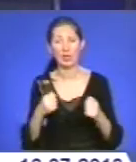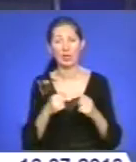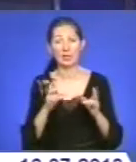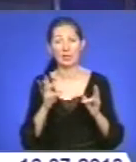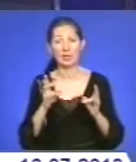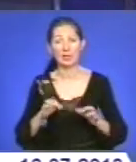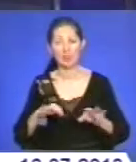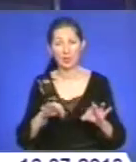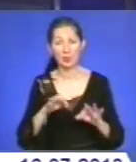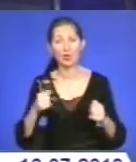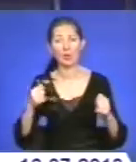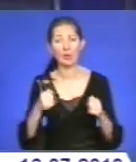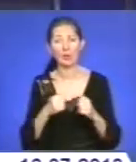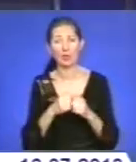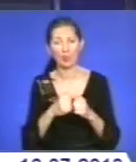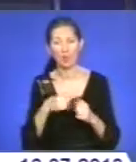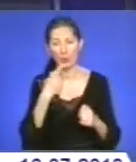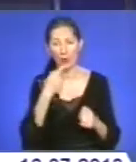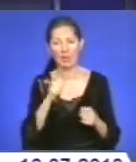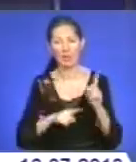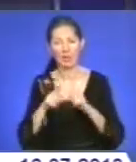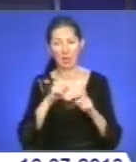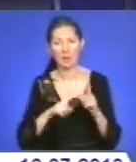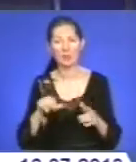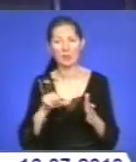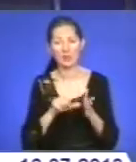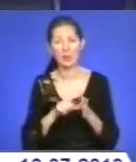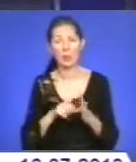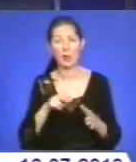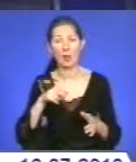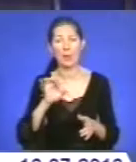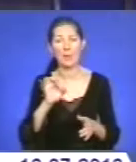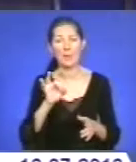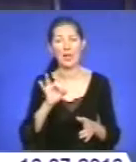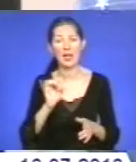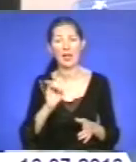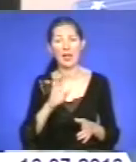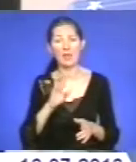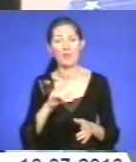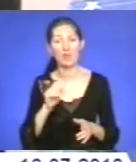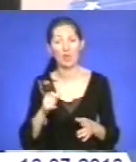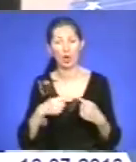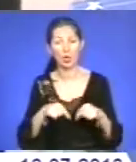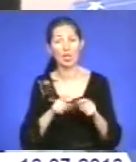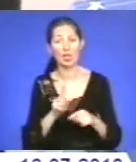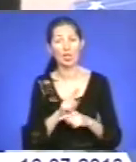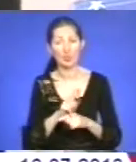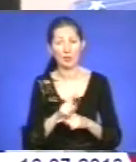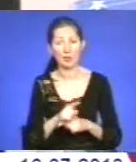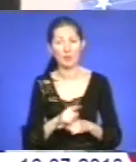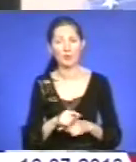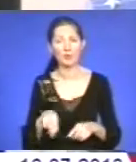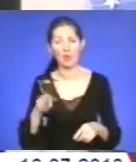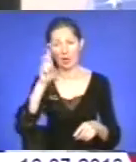обласної Державтоінспекції із представниками перевізних організацій Тернопільщини. Держінспекція Тернопільської області